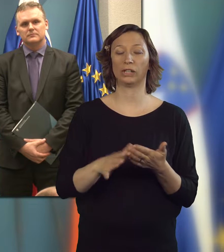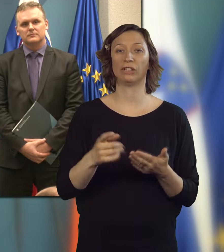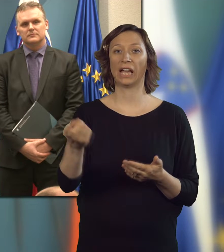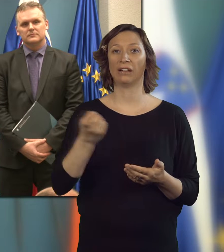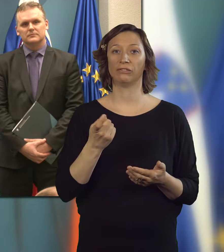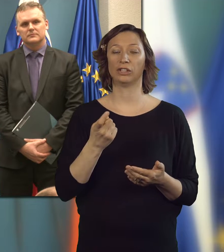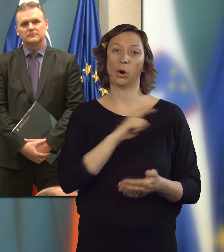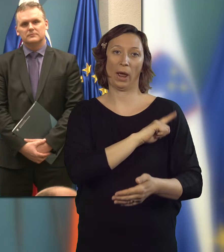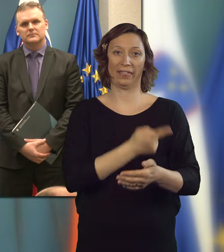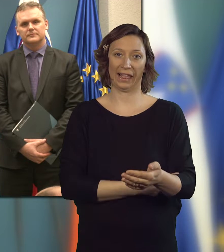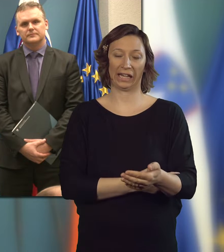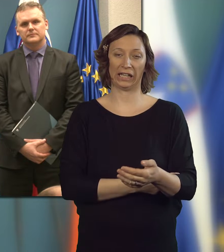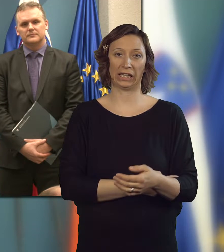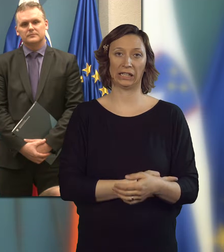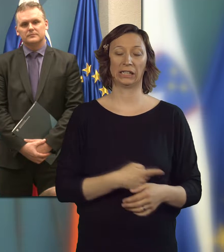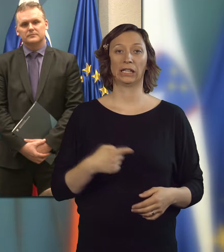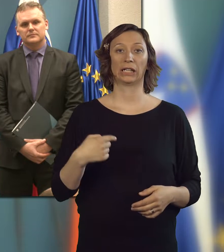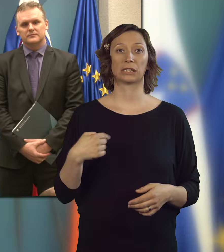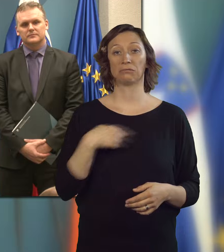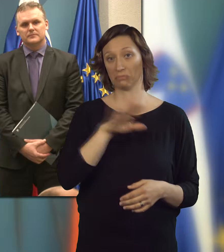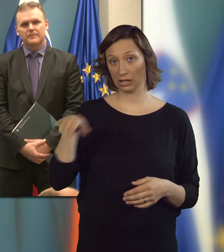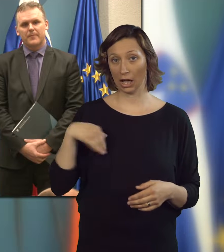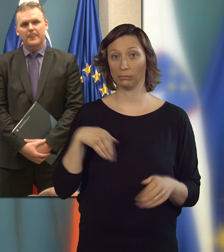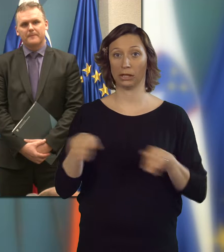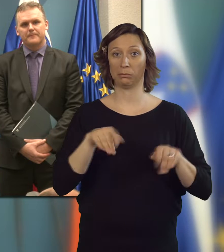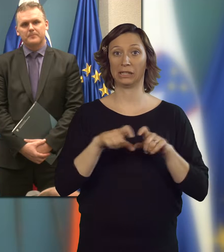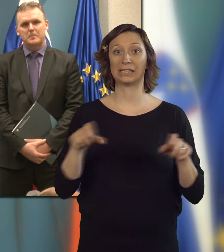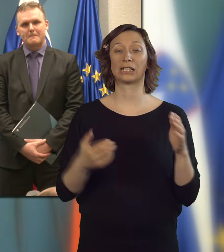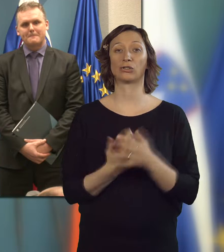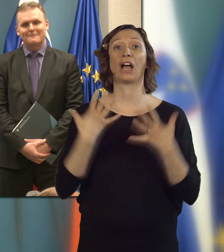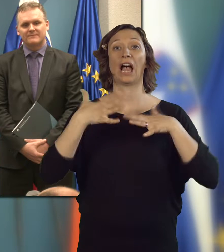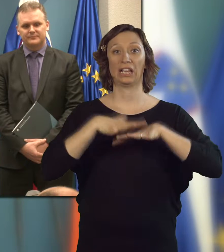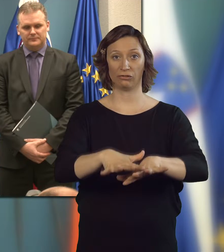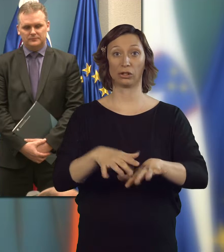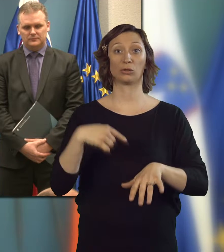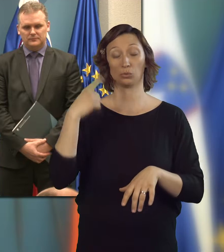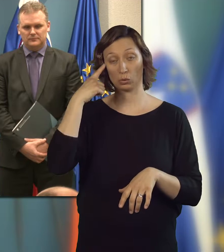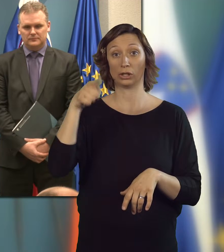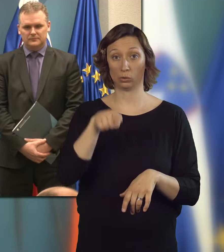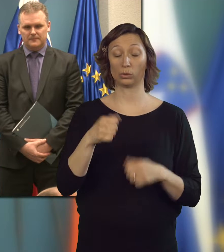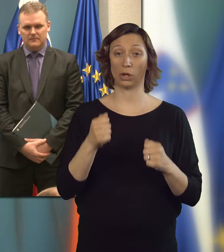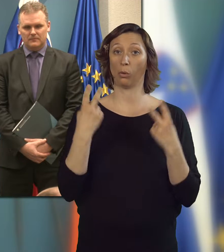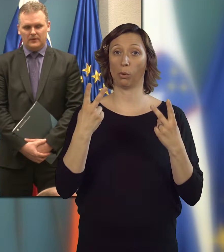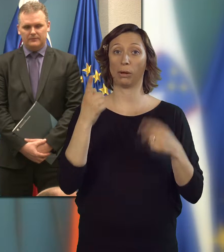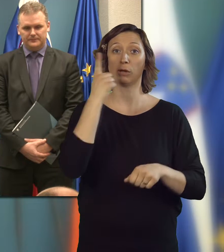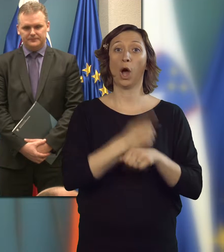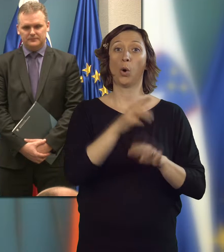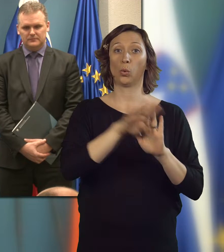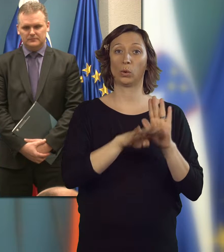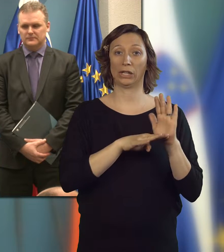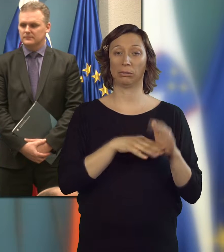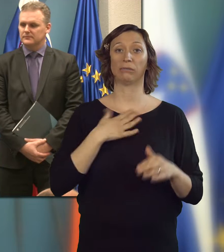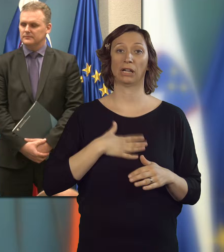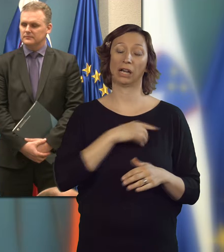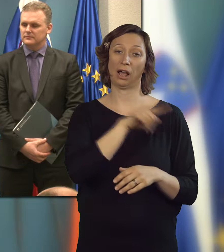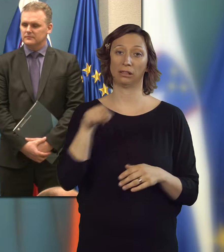obnovljivih virov energije, in ker se nam na Ministrstvu za infrastrukturo zdi, da gre za zelo pomembno uredbo, bi